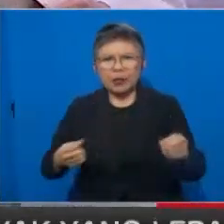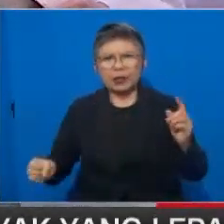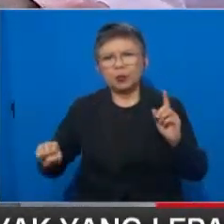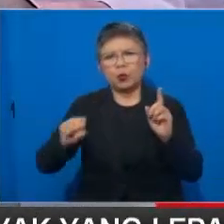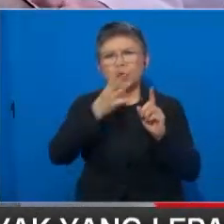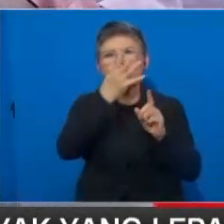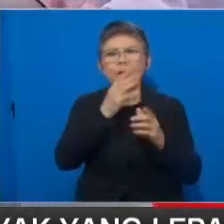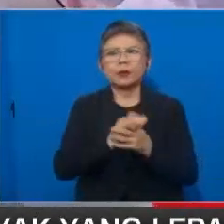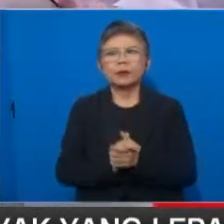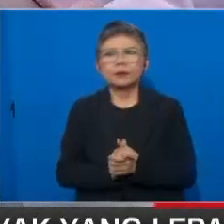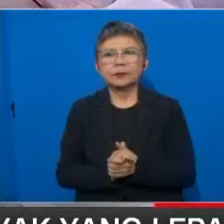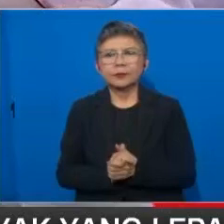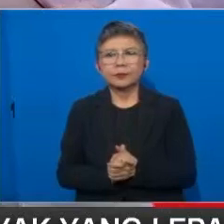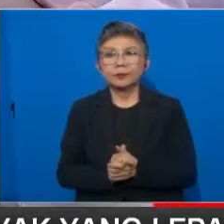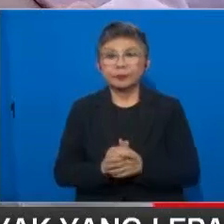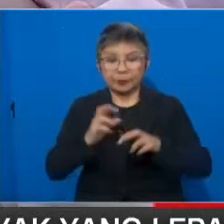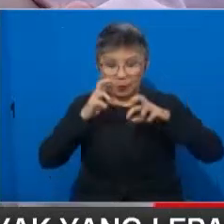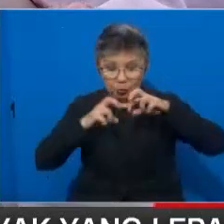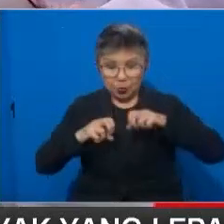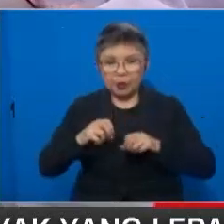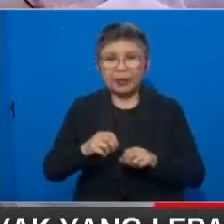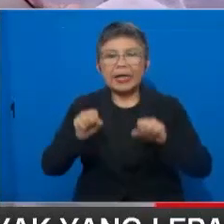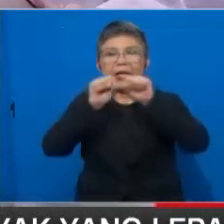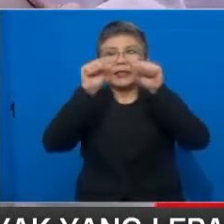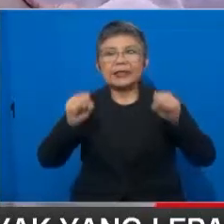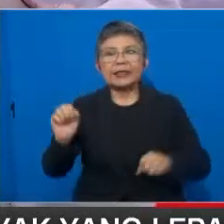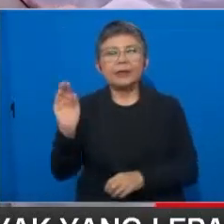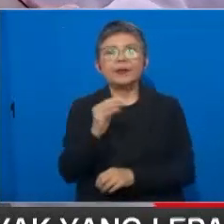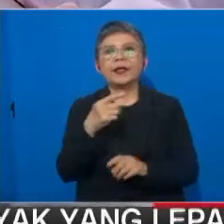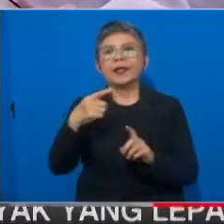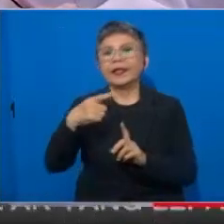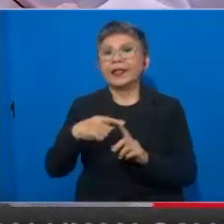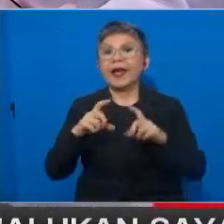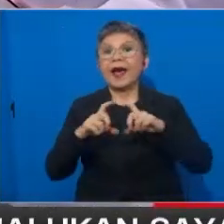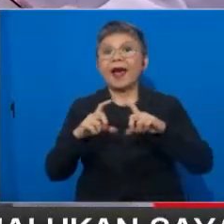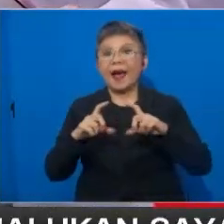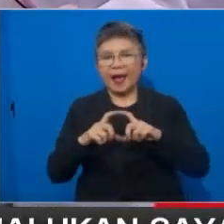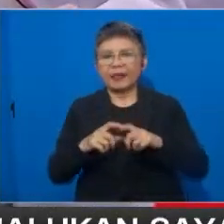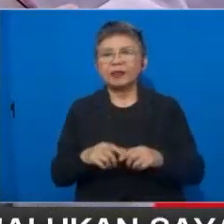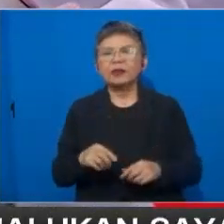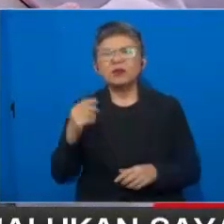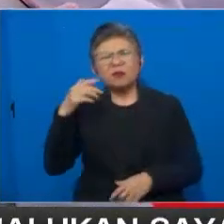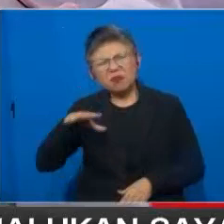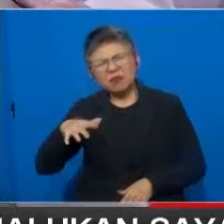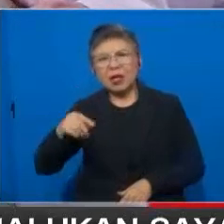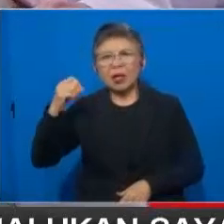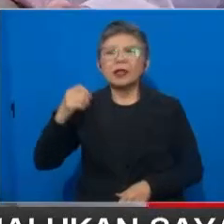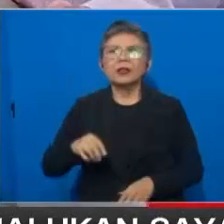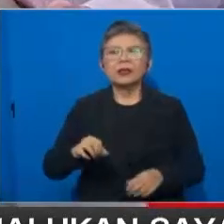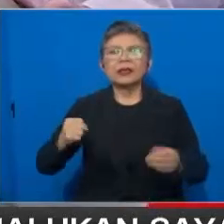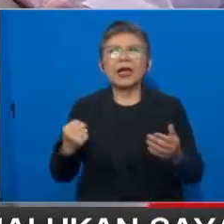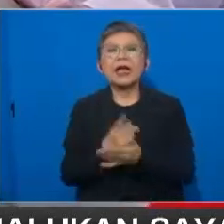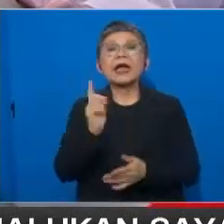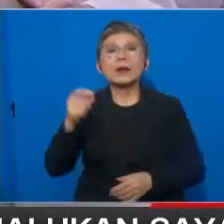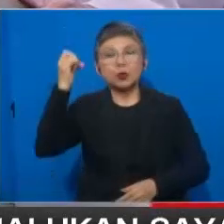Puncak Bogor, Jawa Barat. Dari hasil rekonstruksi sistem traffic accident analysis, diduga kuat bahwa kecelakaan disebabkan